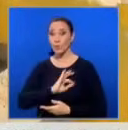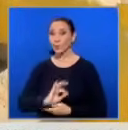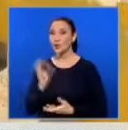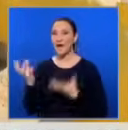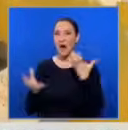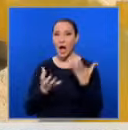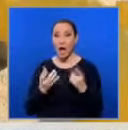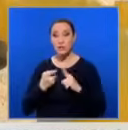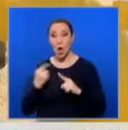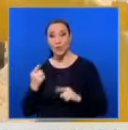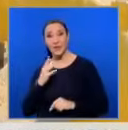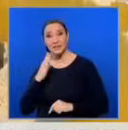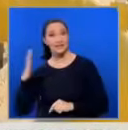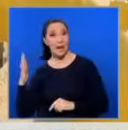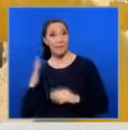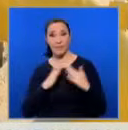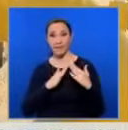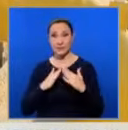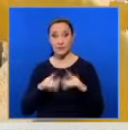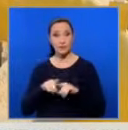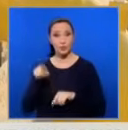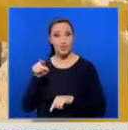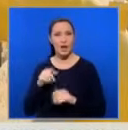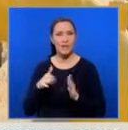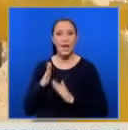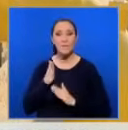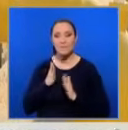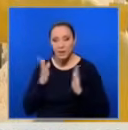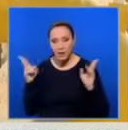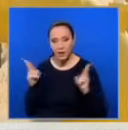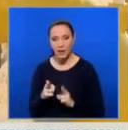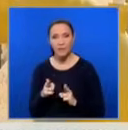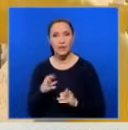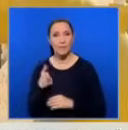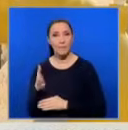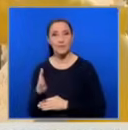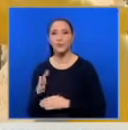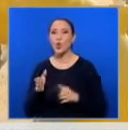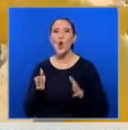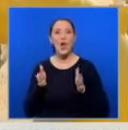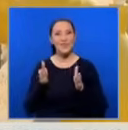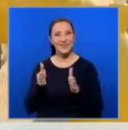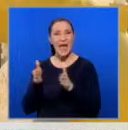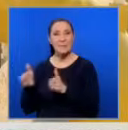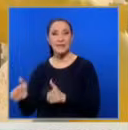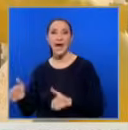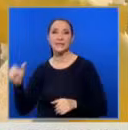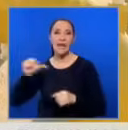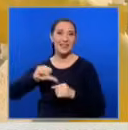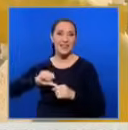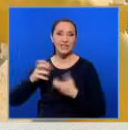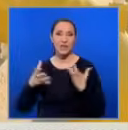газ от западната ни съседка, като това е и най-прекия път до терминалите за втечнен газ в Хърватия, както и